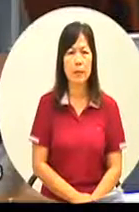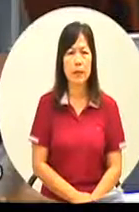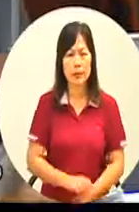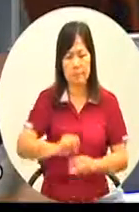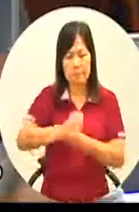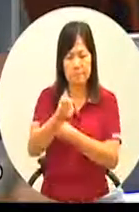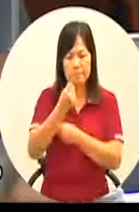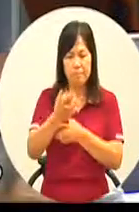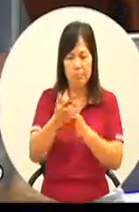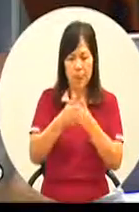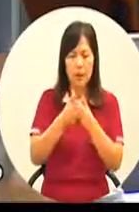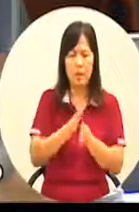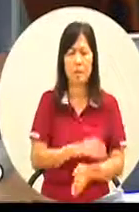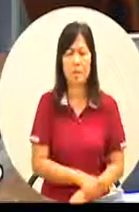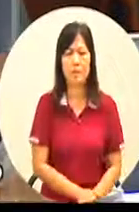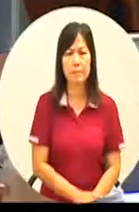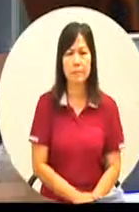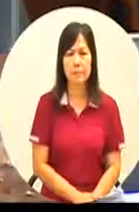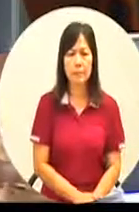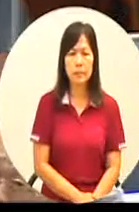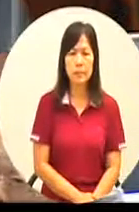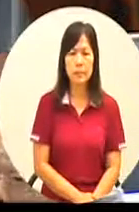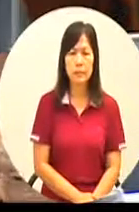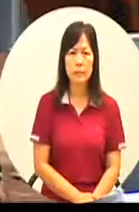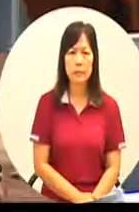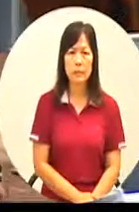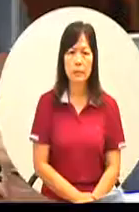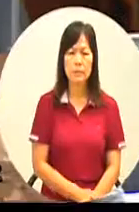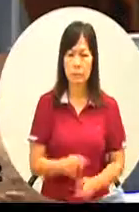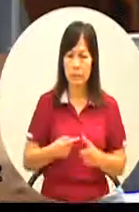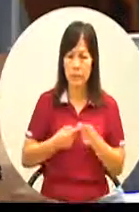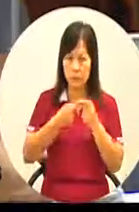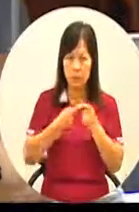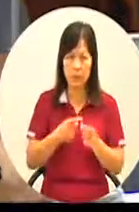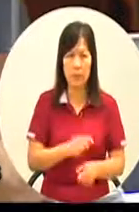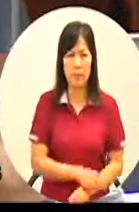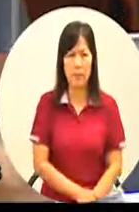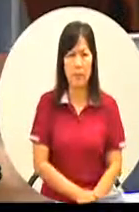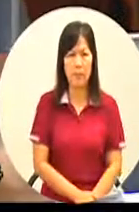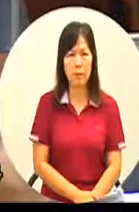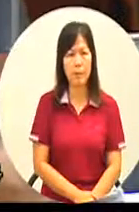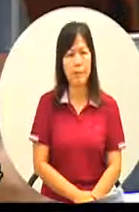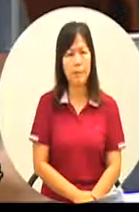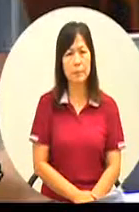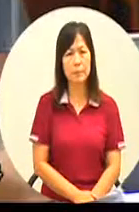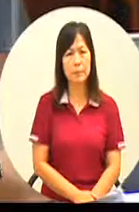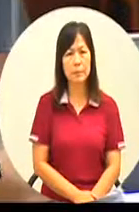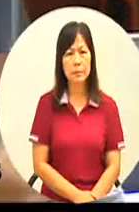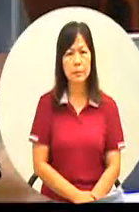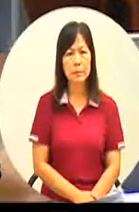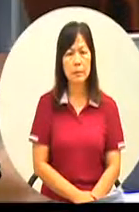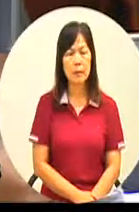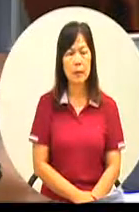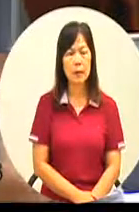努力哈、哦。来，首先哈、哦、啊，我们先看政风方面